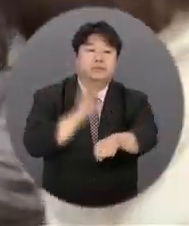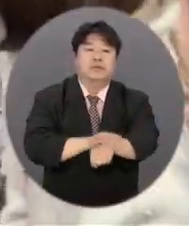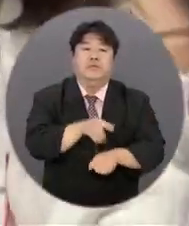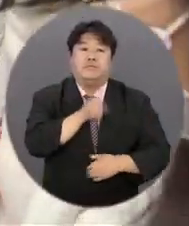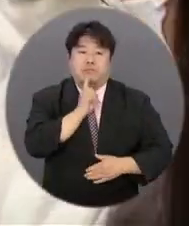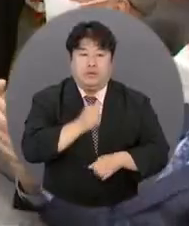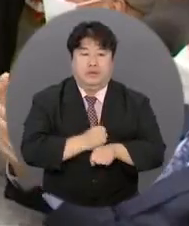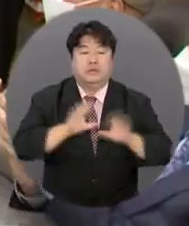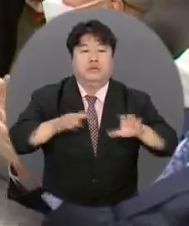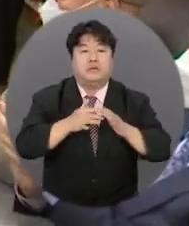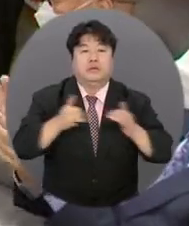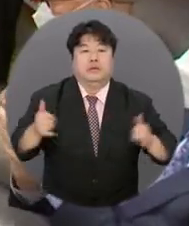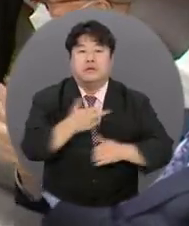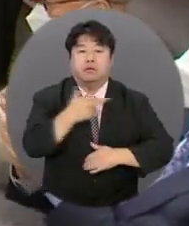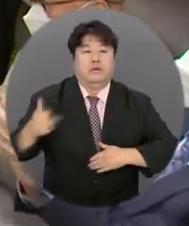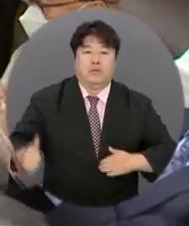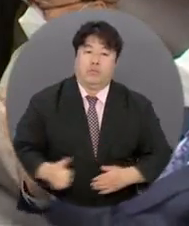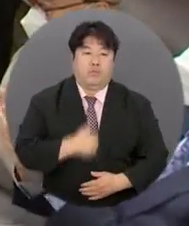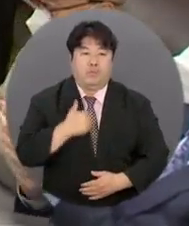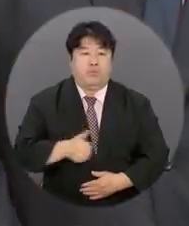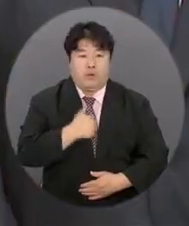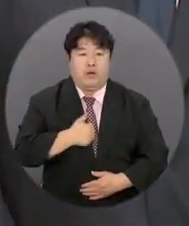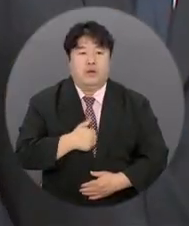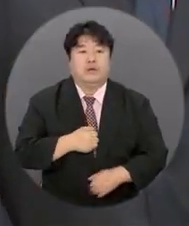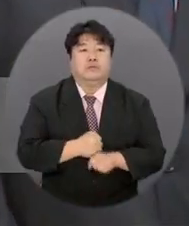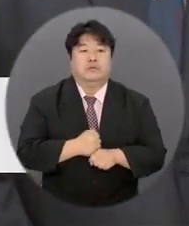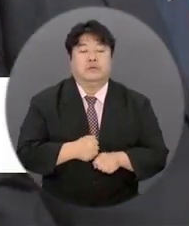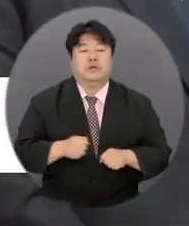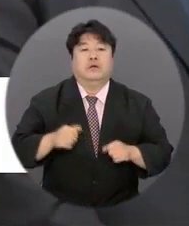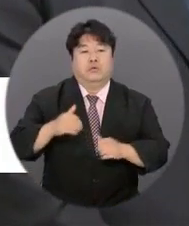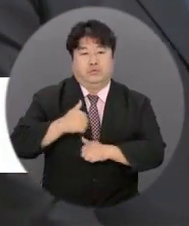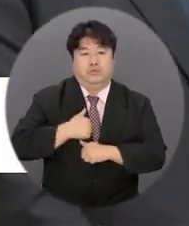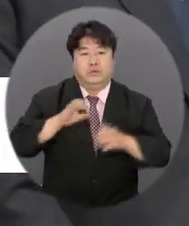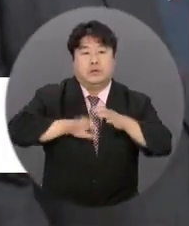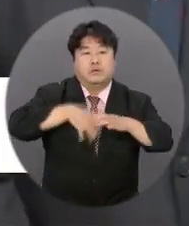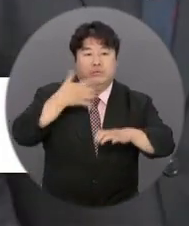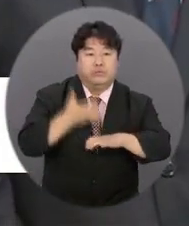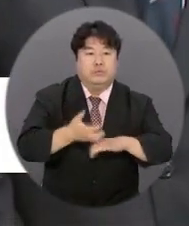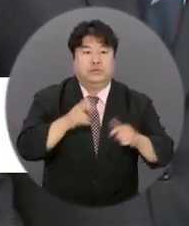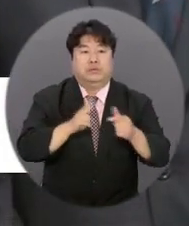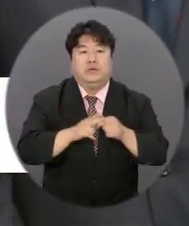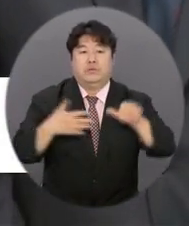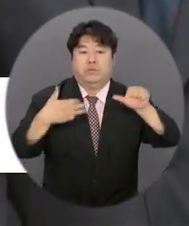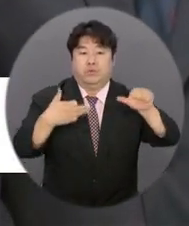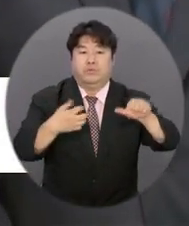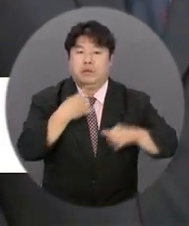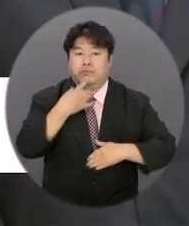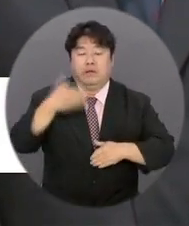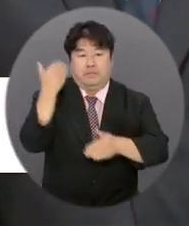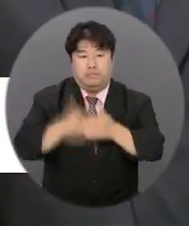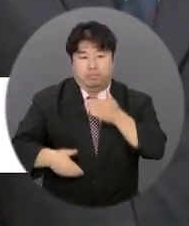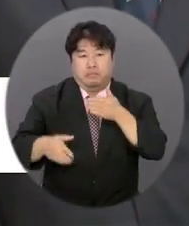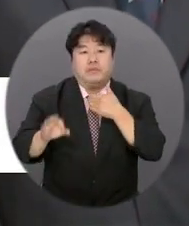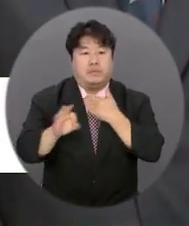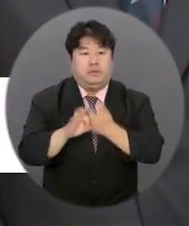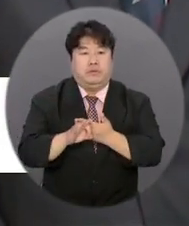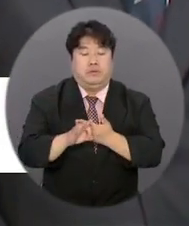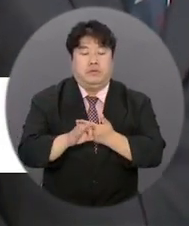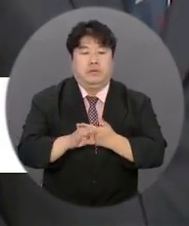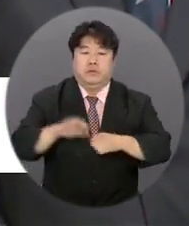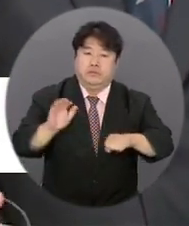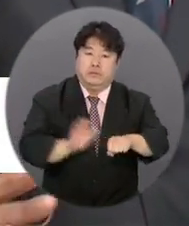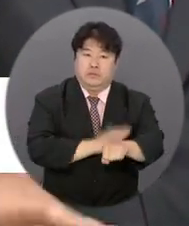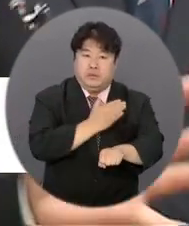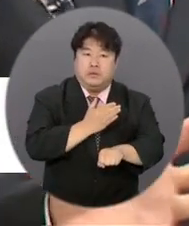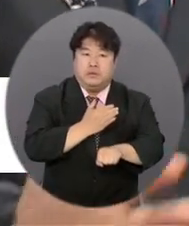해 국민들의 공분을 사고 있습니다. 군사 쿠데타와 그 5.18만 빼면